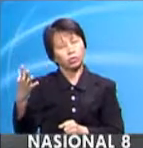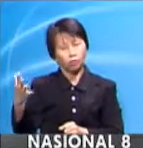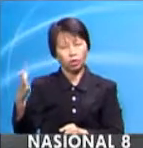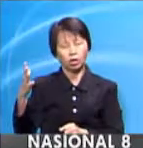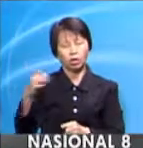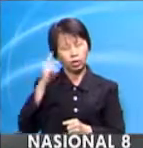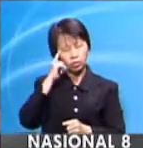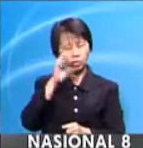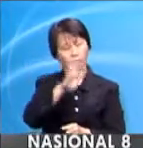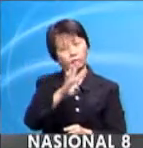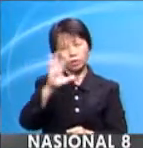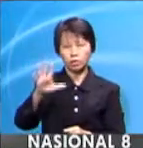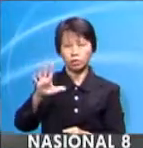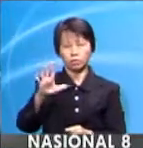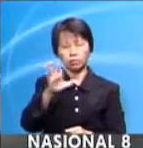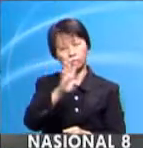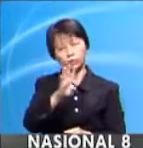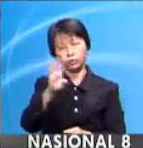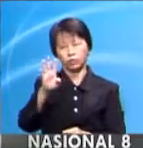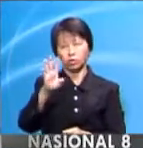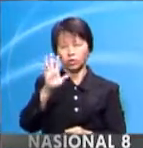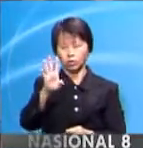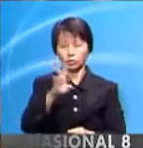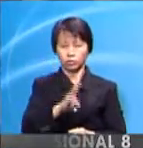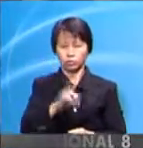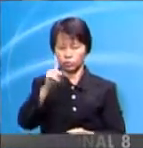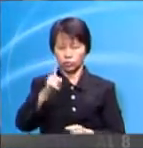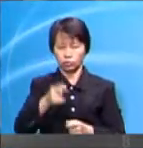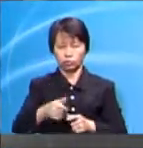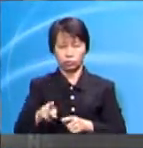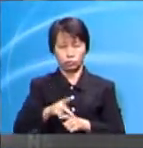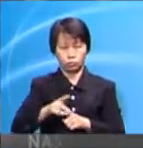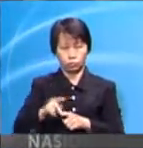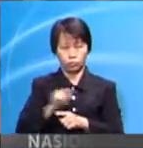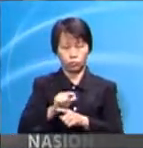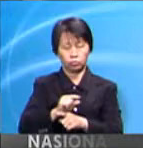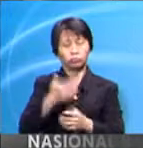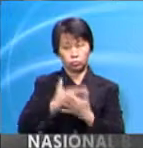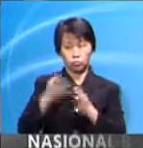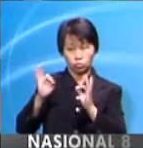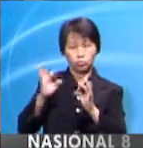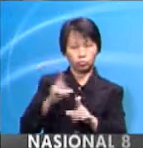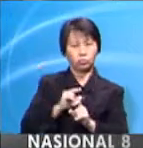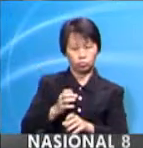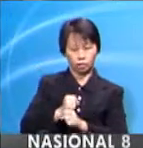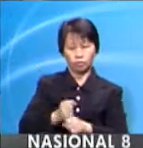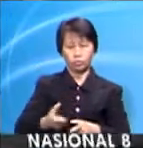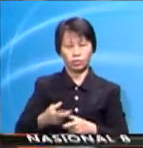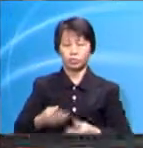1, 2, 3, 4, 5. I think 4 or 5. For silver and 1 bronze is the good result because